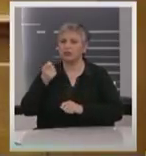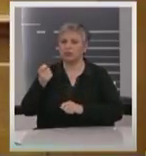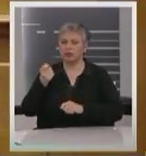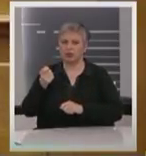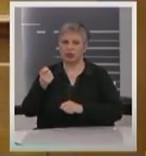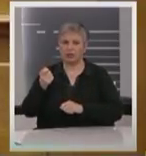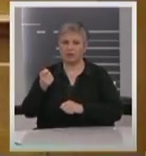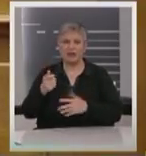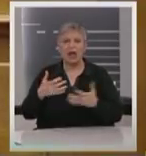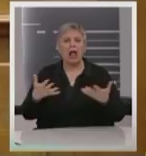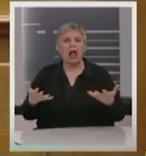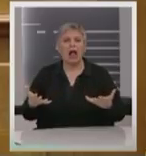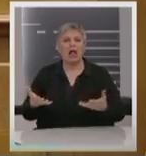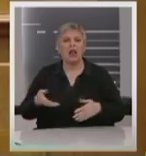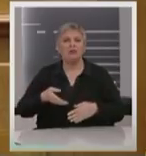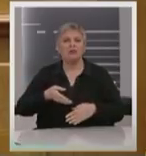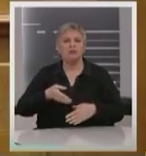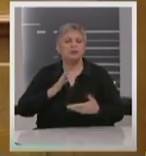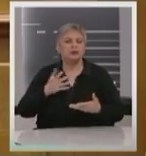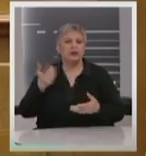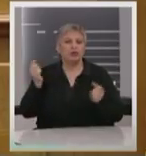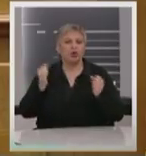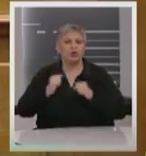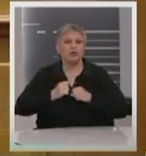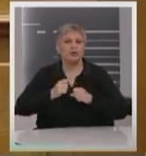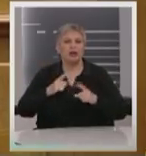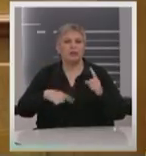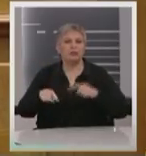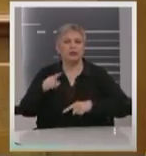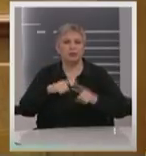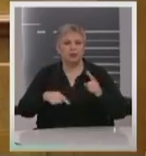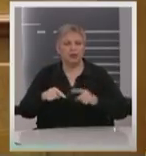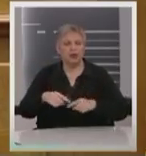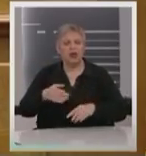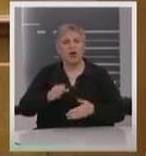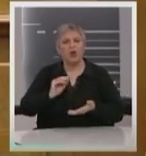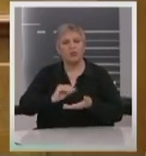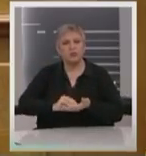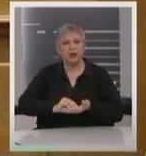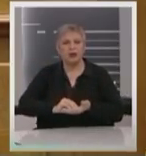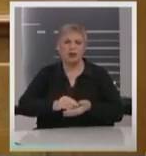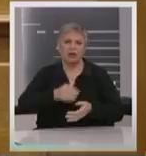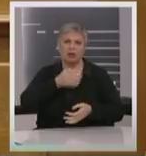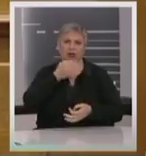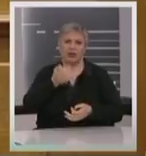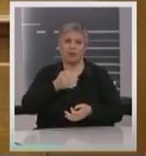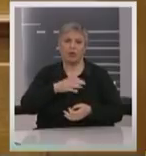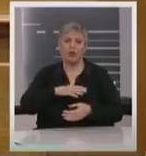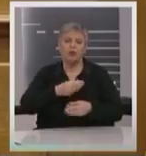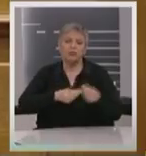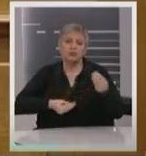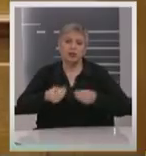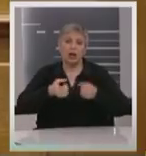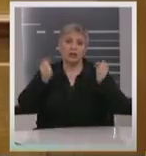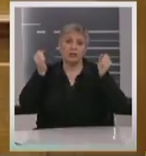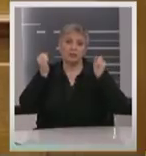πλήττει αυτή η καταστροφική και αδιέξοδη πολιτική σας? Το έχω πει και το ξαναλέω, τα μεγαλύτερα θύματα της πολιτικής σας